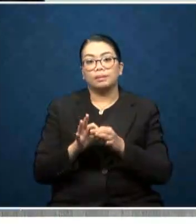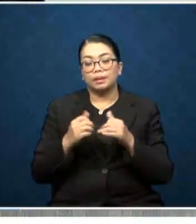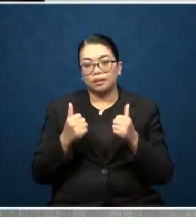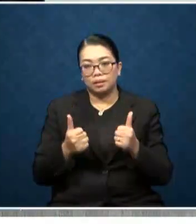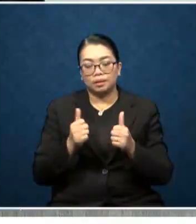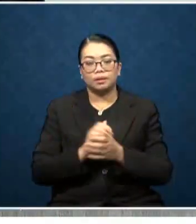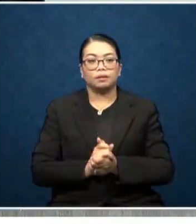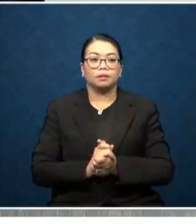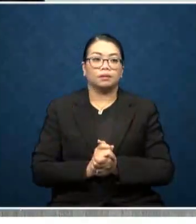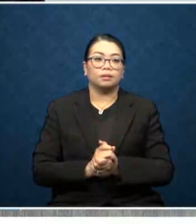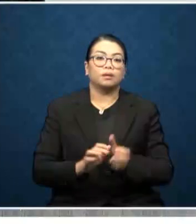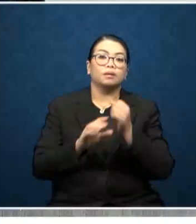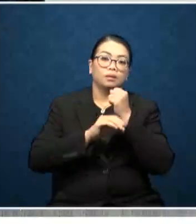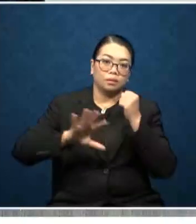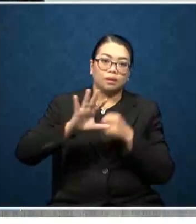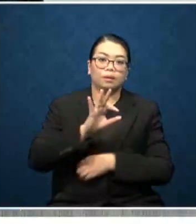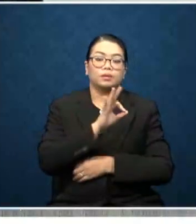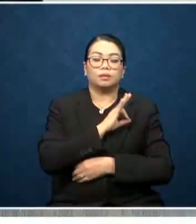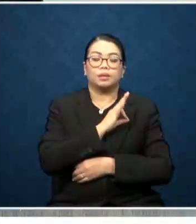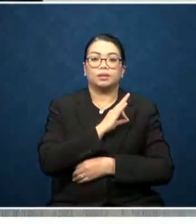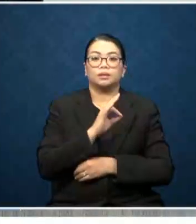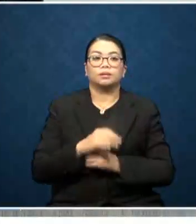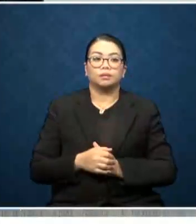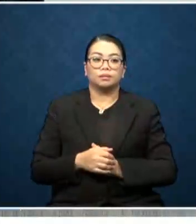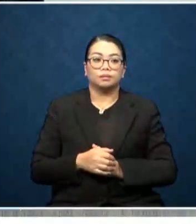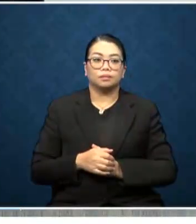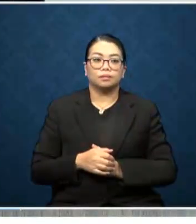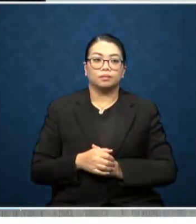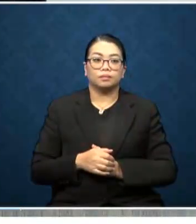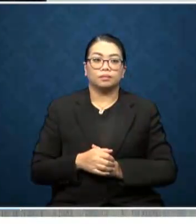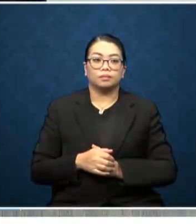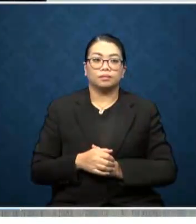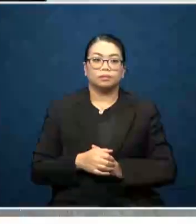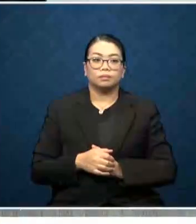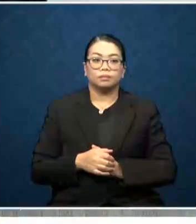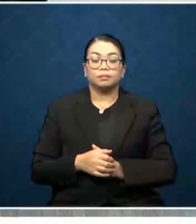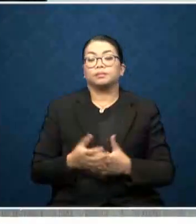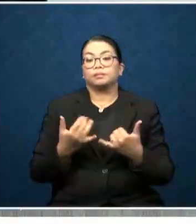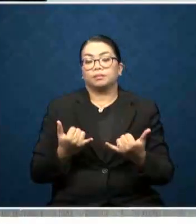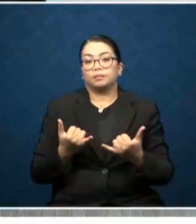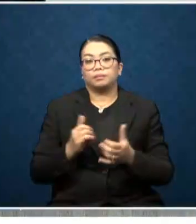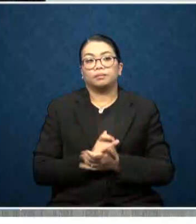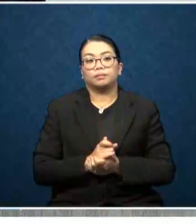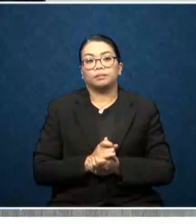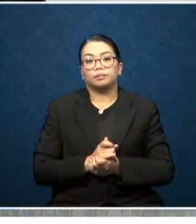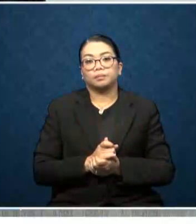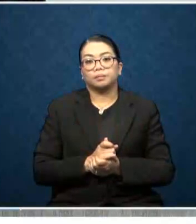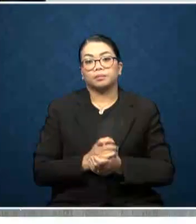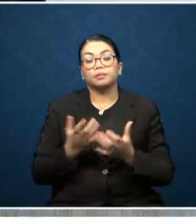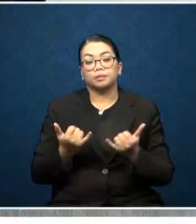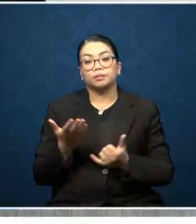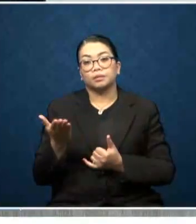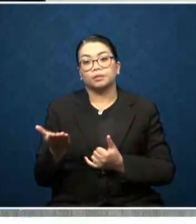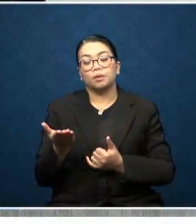ระหว่างคสชและสมาชิกวิภาด้วยความเป็นห่วงแล้ววันนี้จากประเด็นคำามสิ่งที่ท่านวันชัยได้ขอ